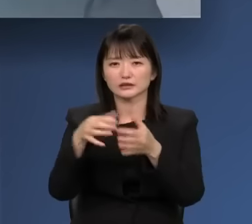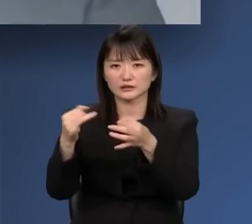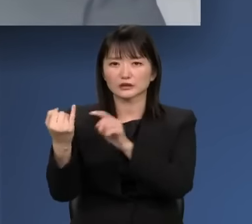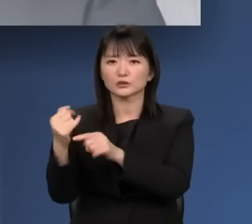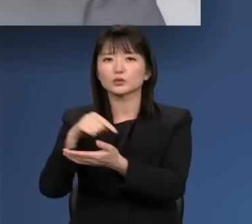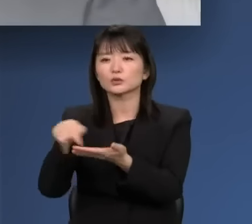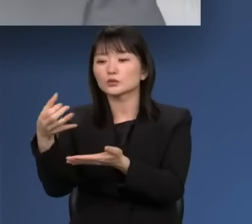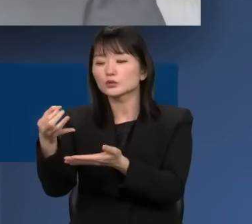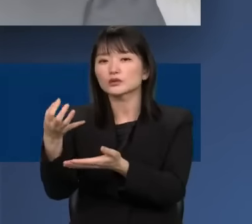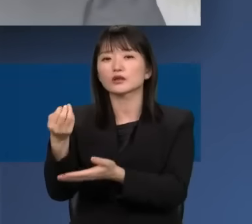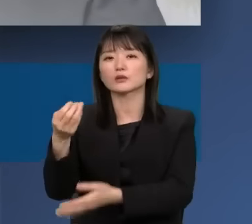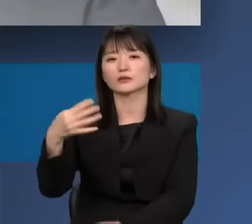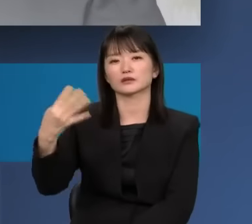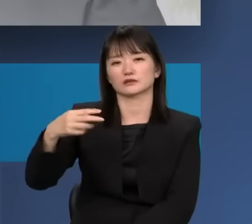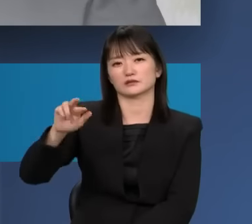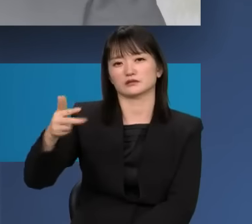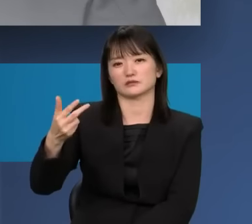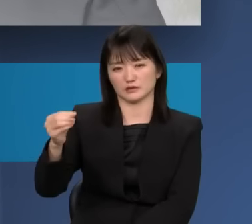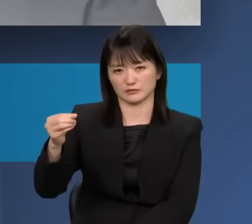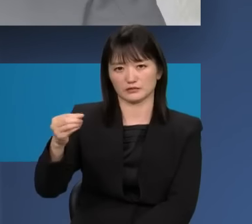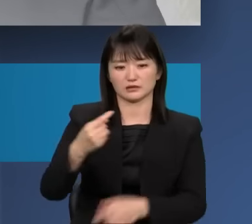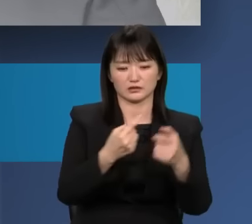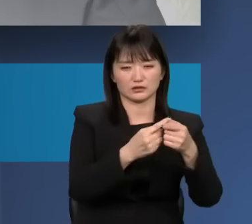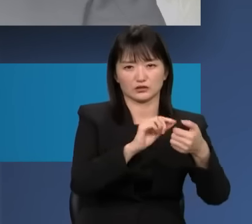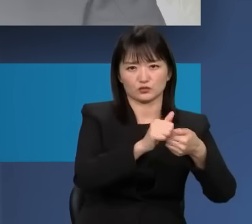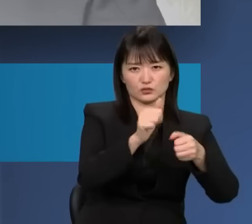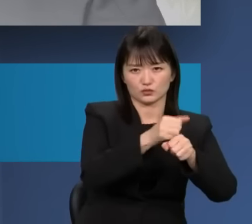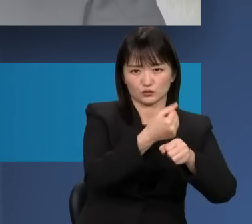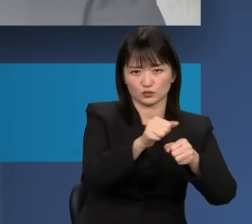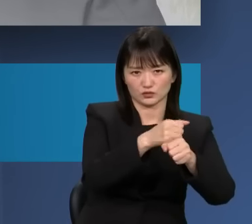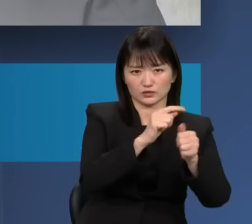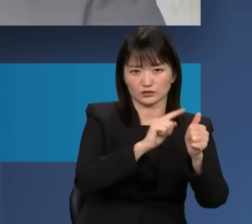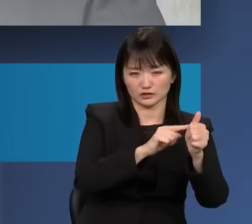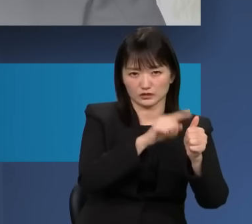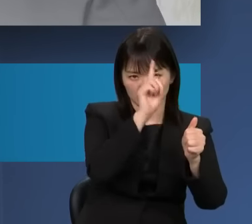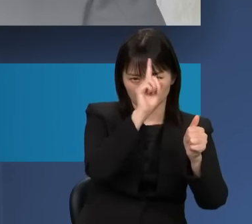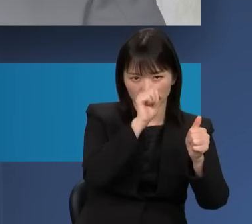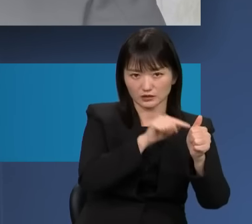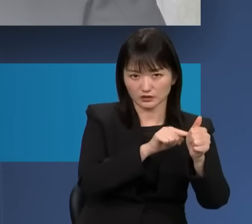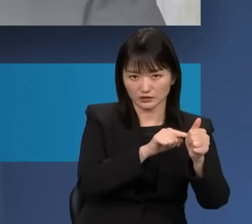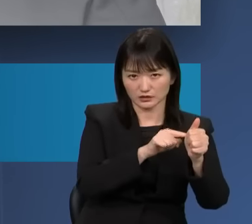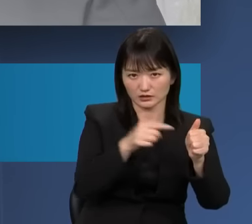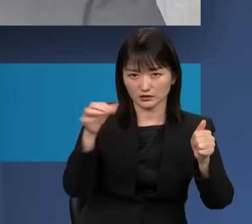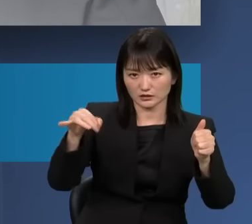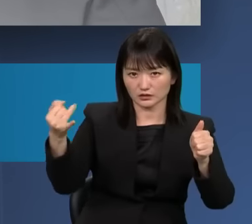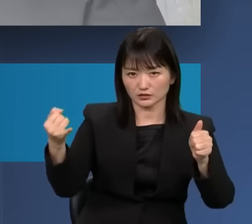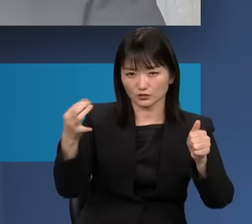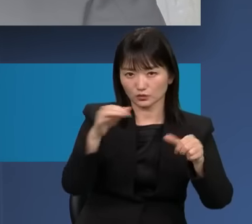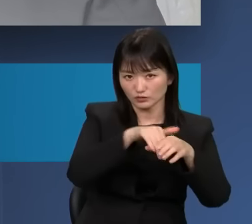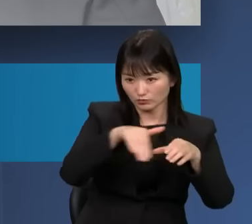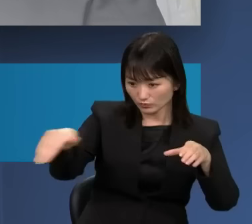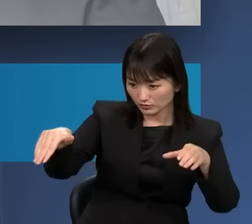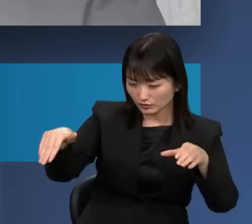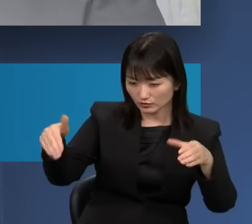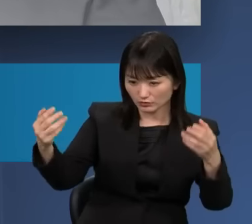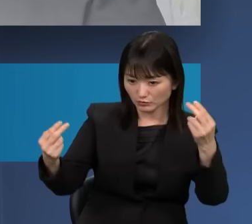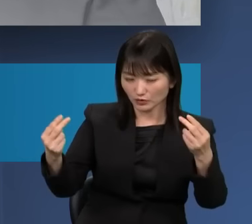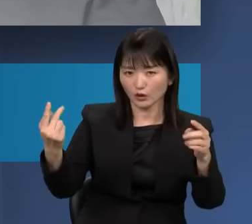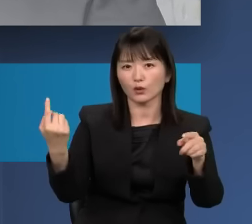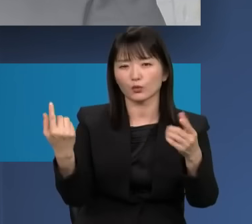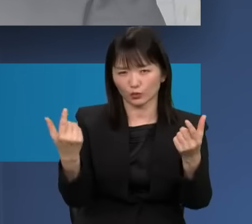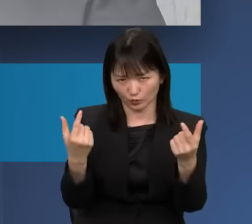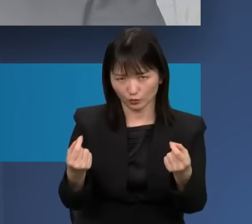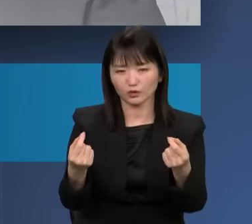손실액은 4,700만 원으로 1차 주가 조작의 주포 이모씨 김여사에게 보내준 돈과 일치하는